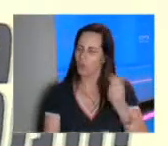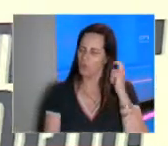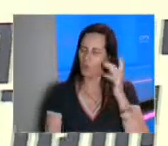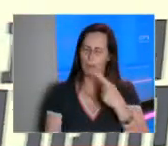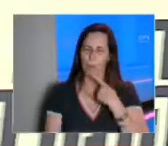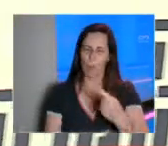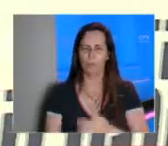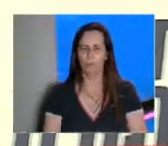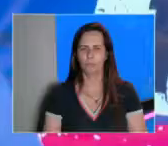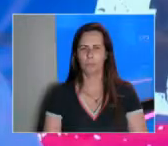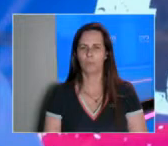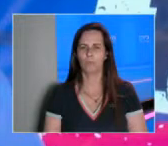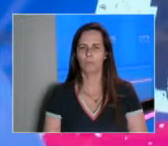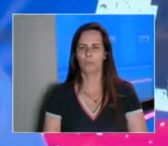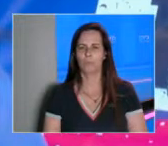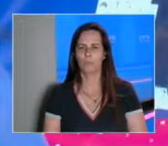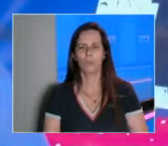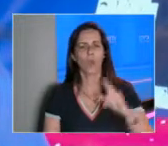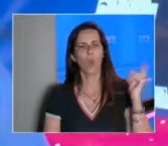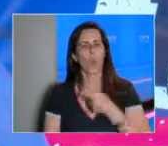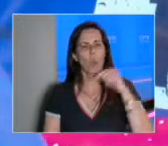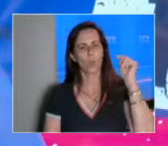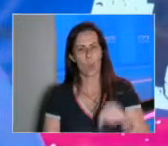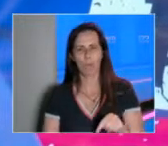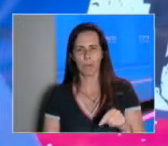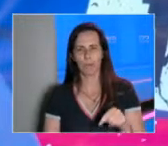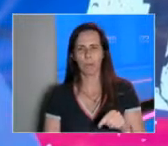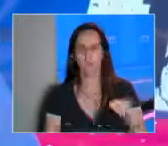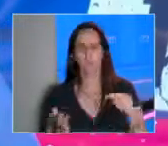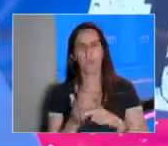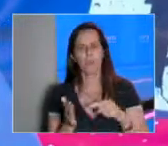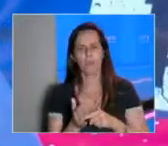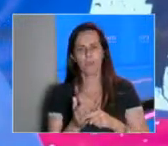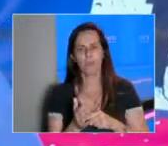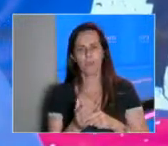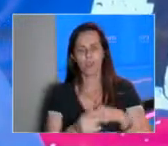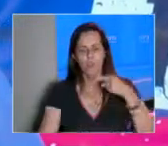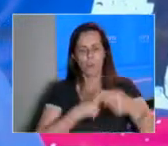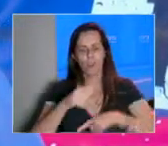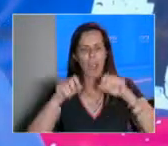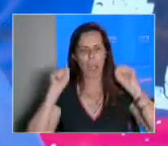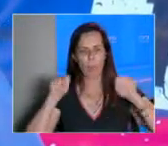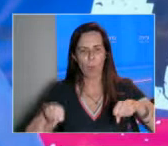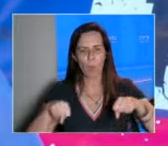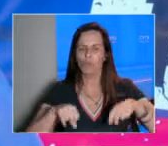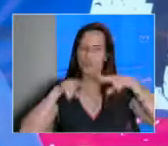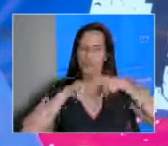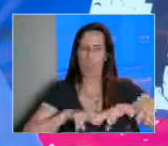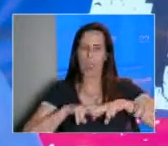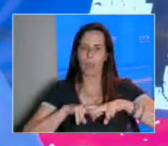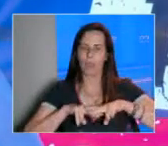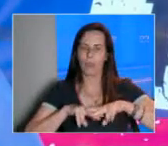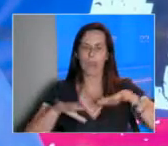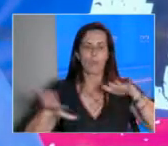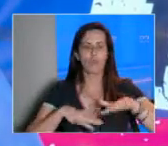את הקולות משם. כולנו כאן כדי שמורשת הריבונות תישאר, כדי